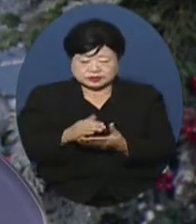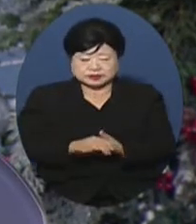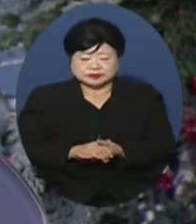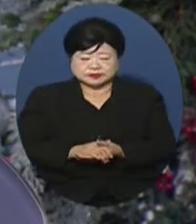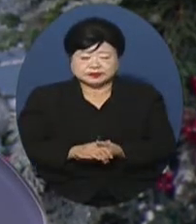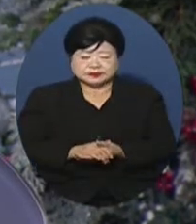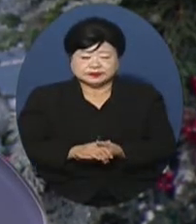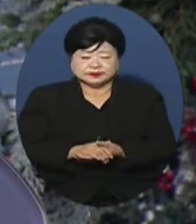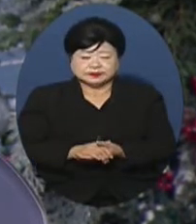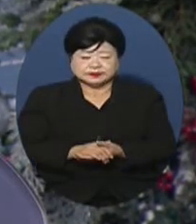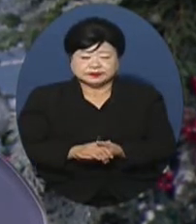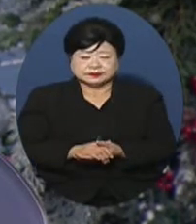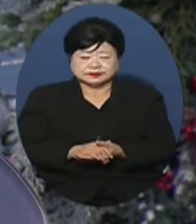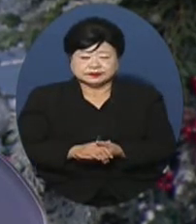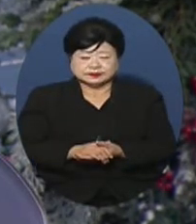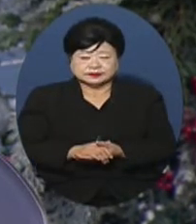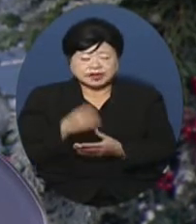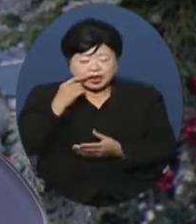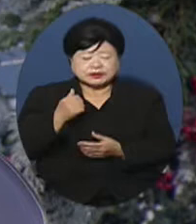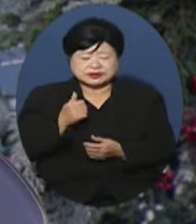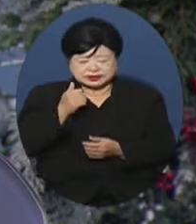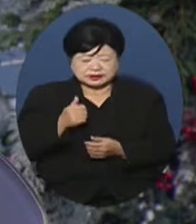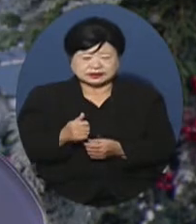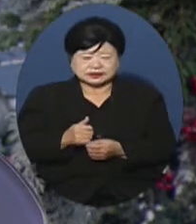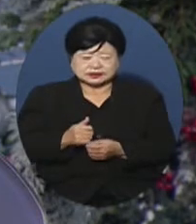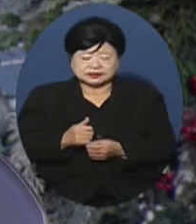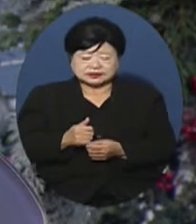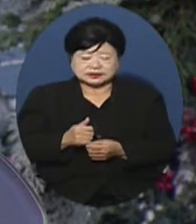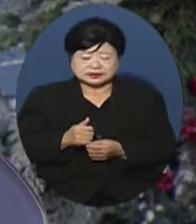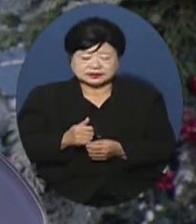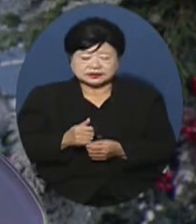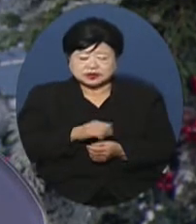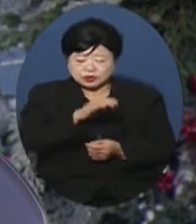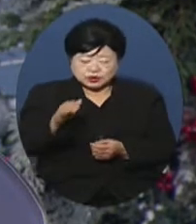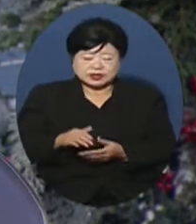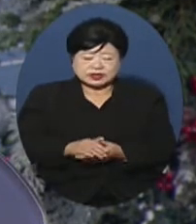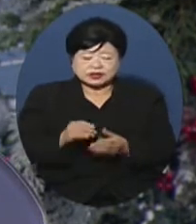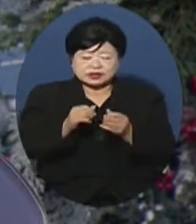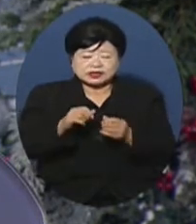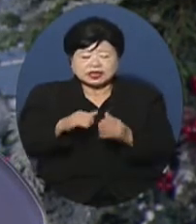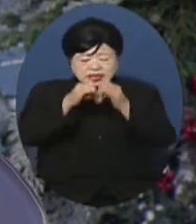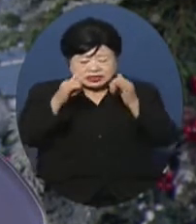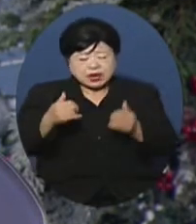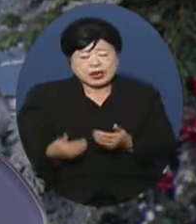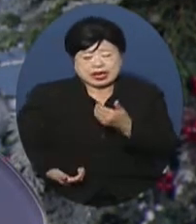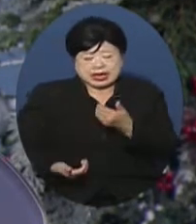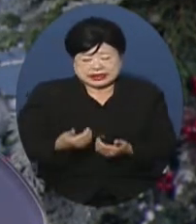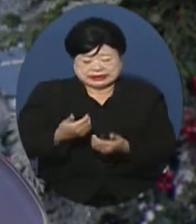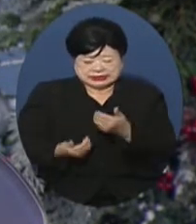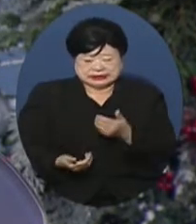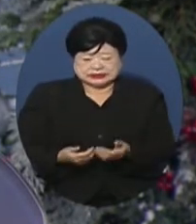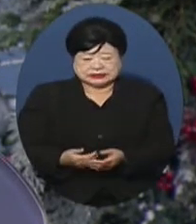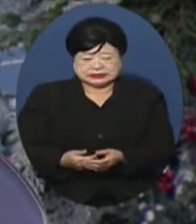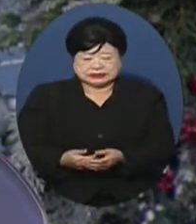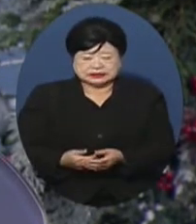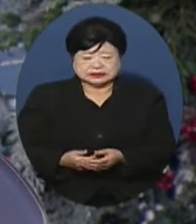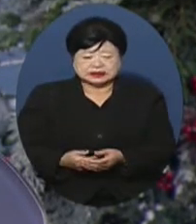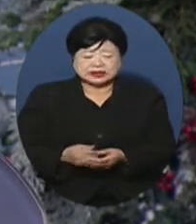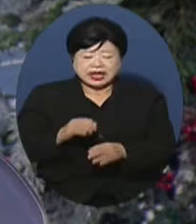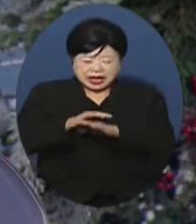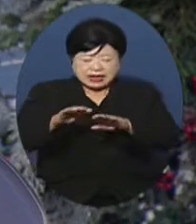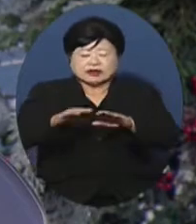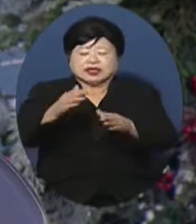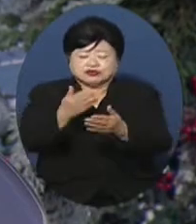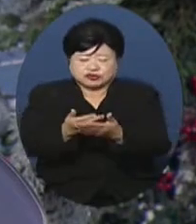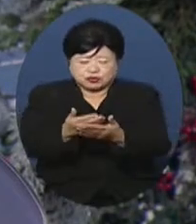해 주실 것입니다 당시의 우리 사회의 갈등의 내 주시오